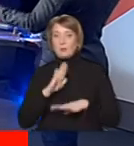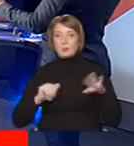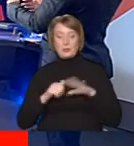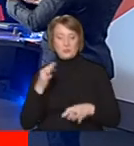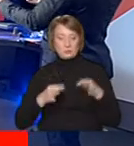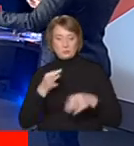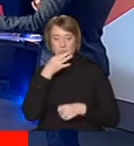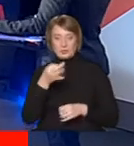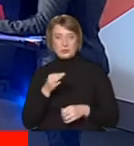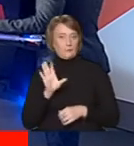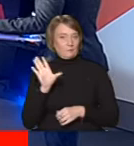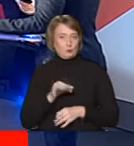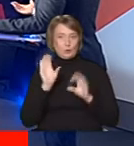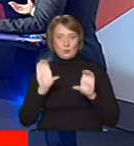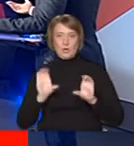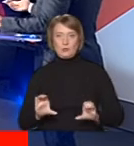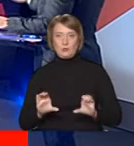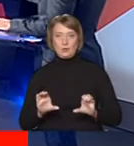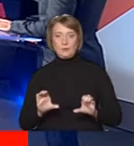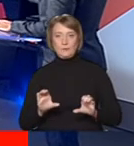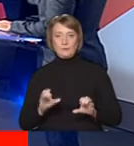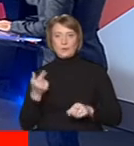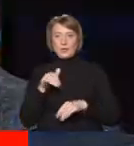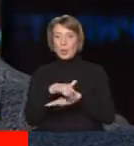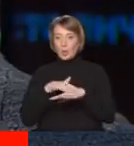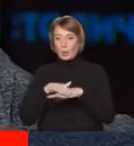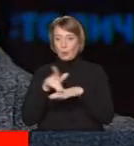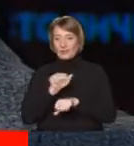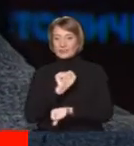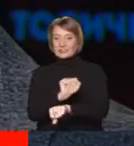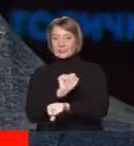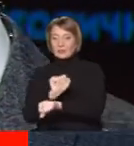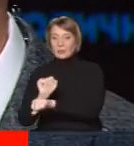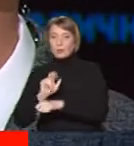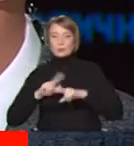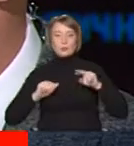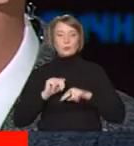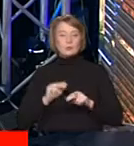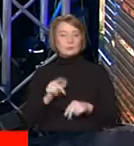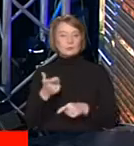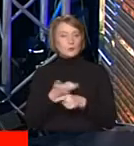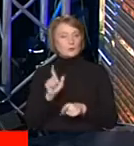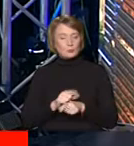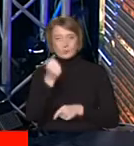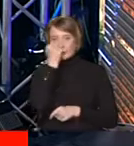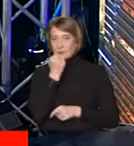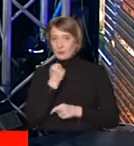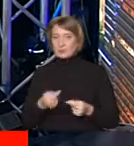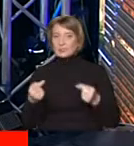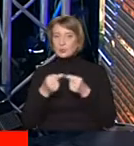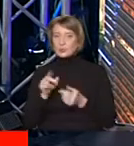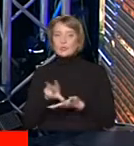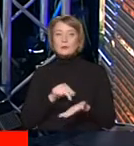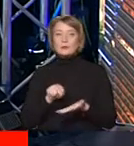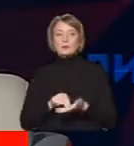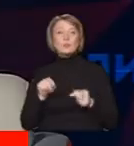все законно, і лише громада стримує забудову. Попри рішення суду будете робити? Дуже вам дякую за цей конкретний приклад, тому що тут